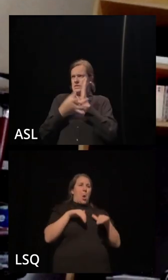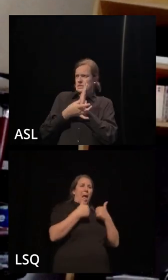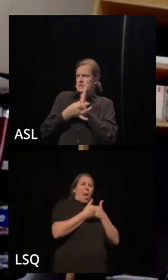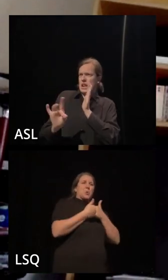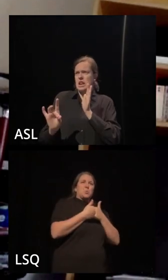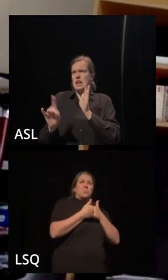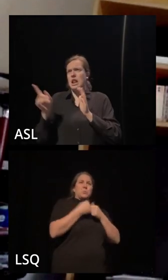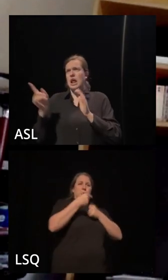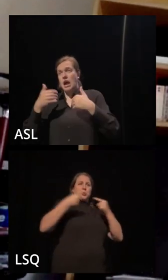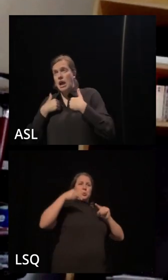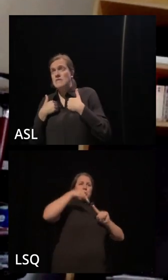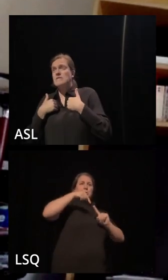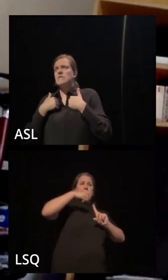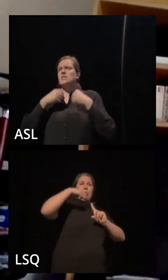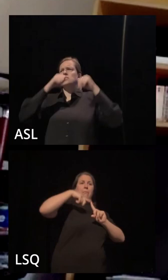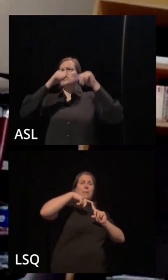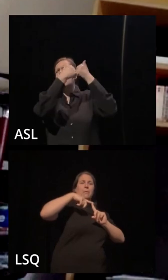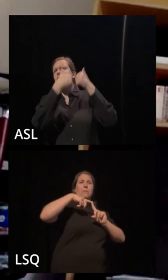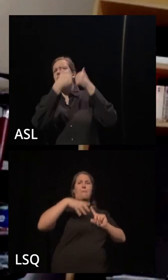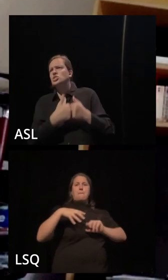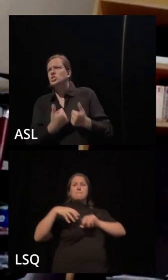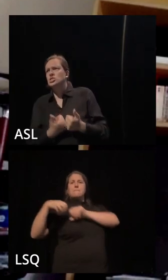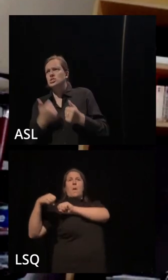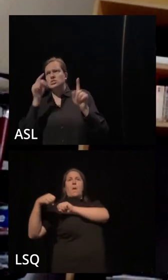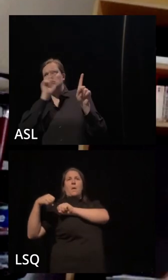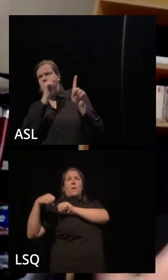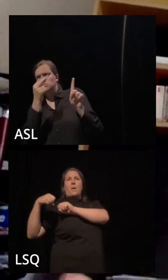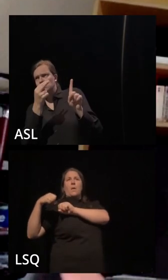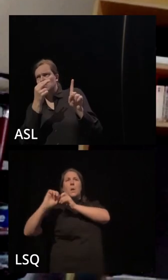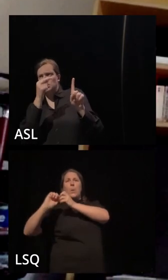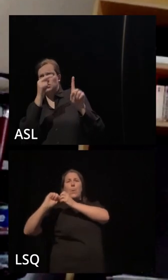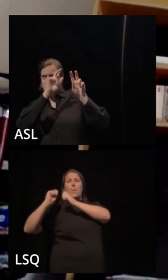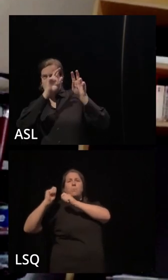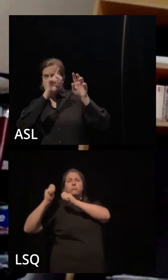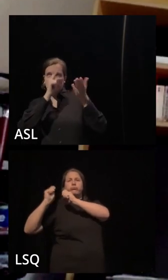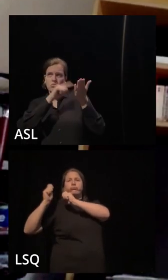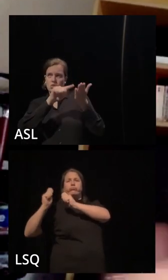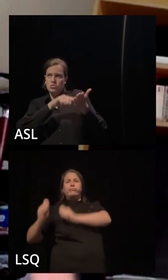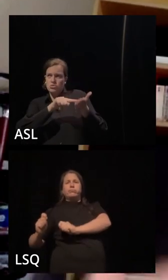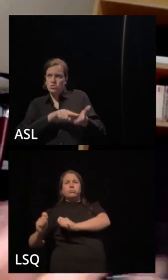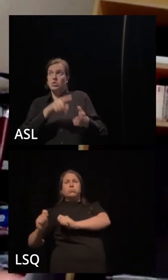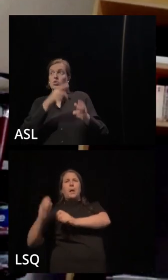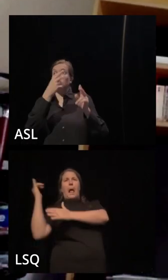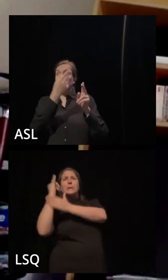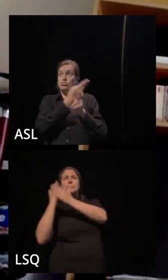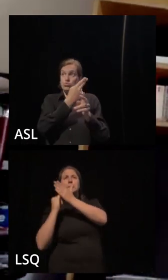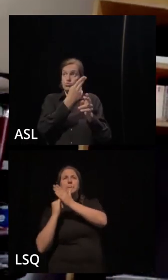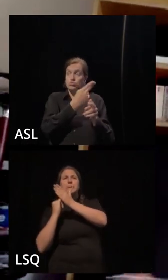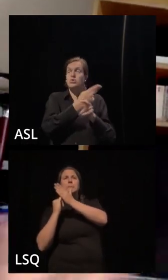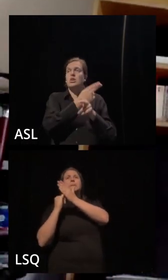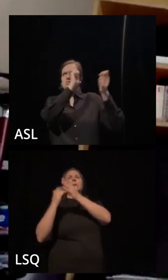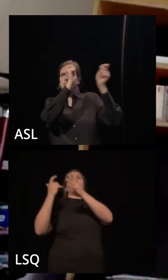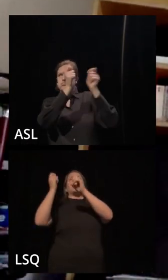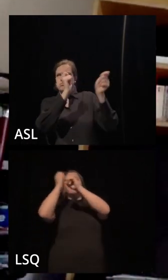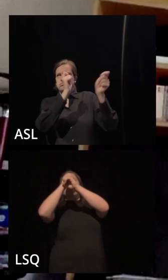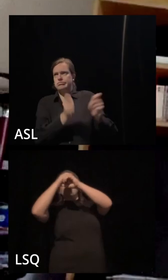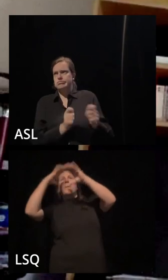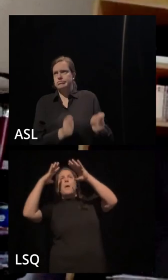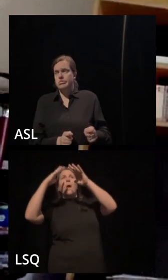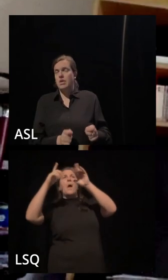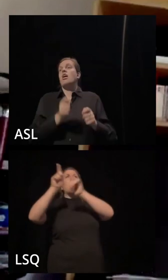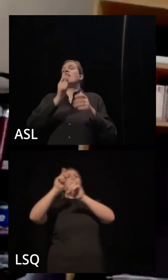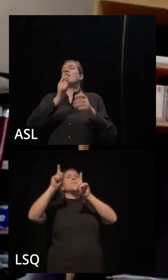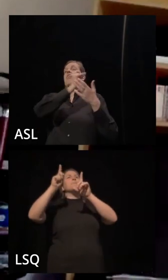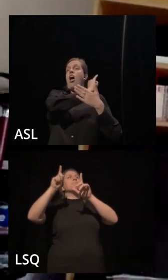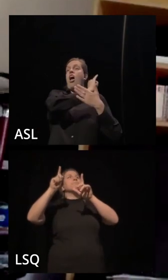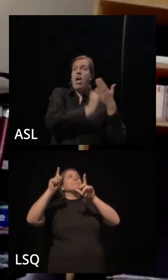sujet complexe, technique, et le transformer par des voies métaphoriques, par des voies d'enchantement,